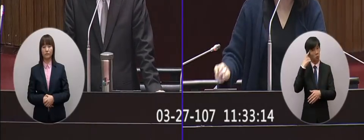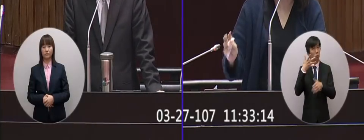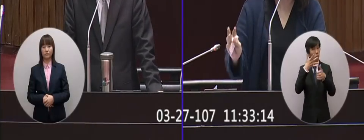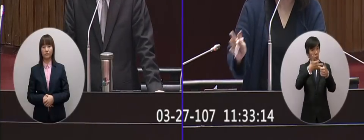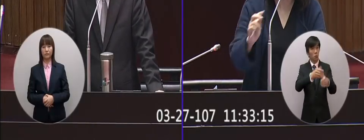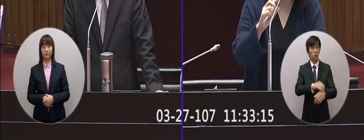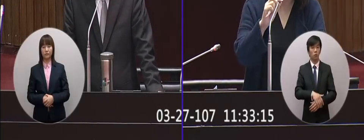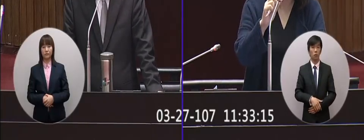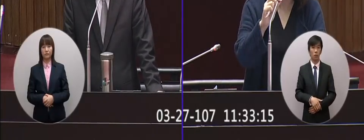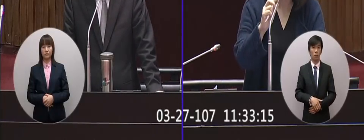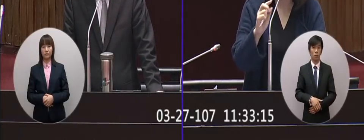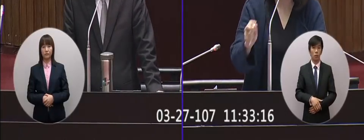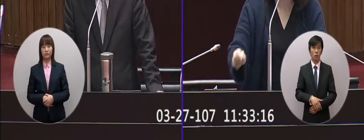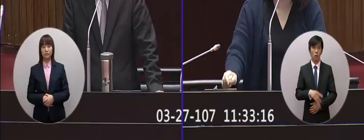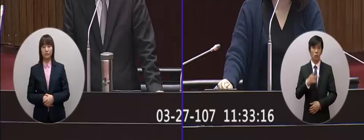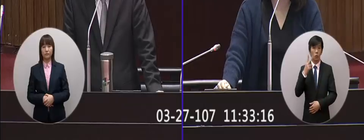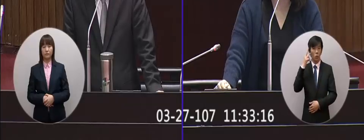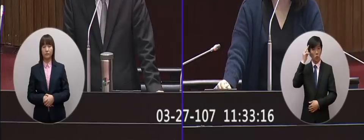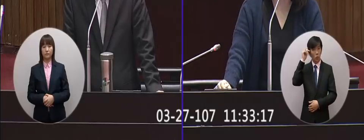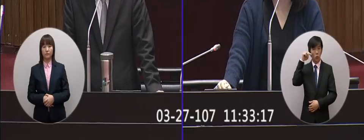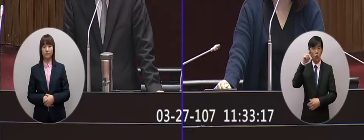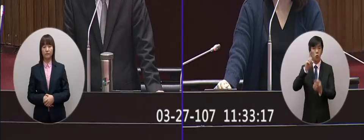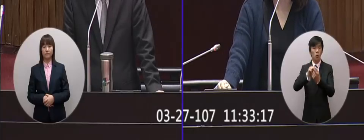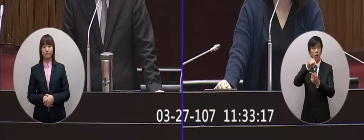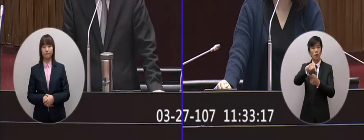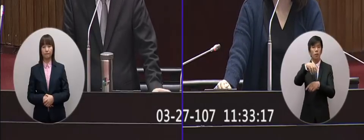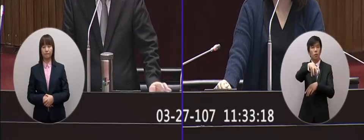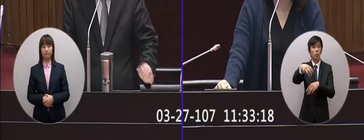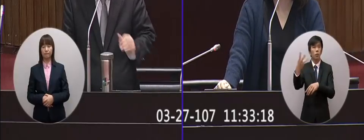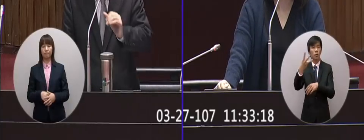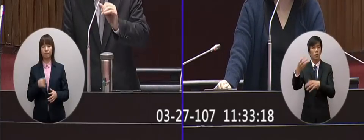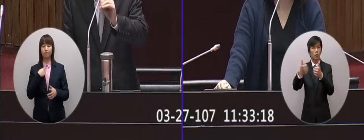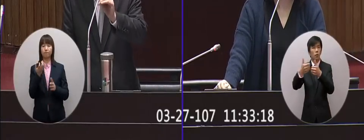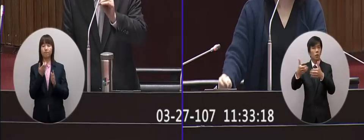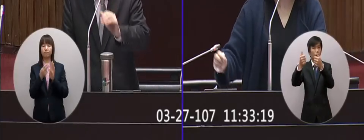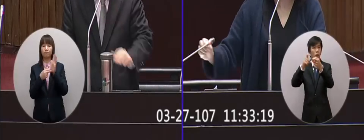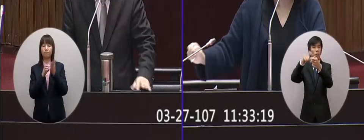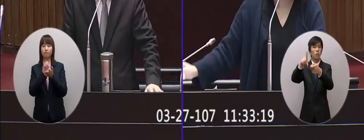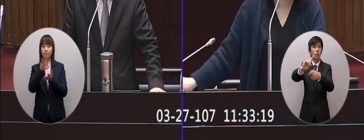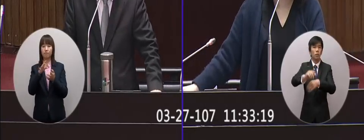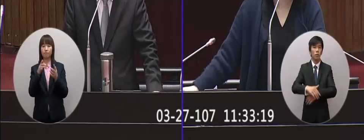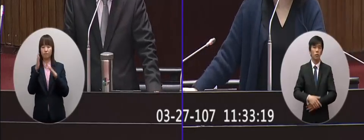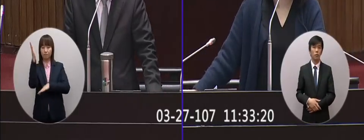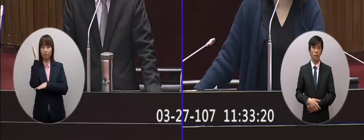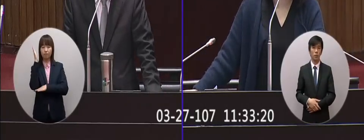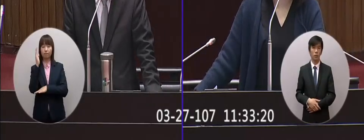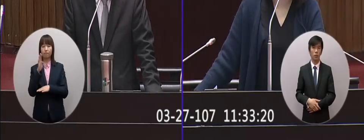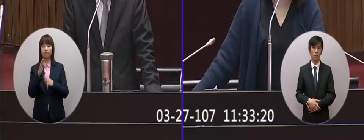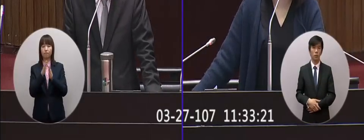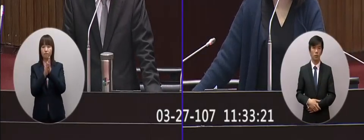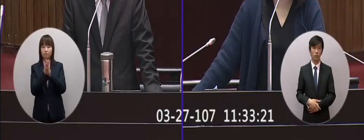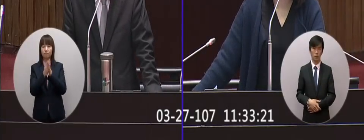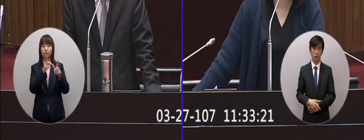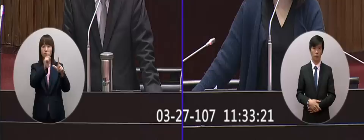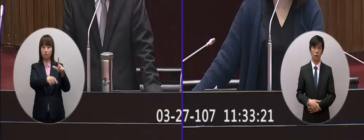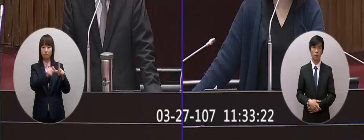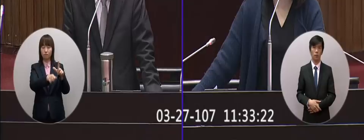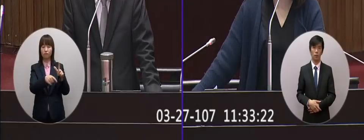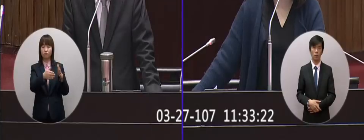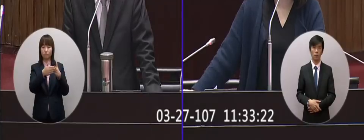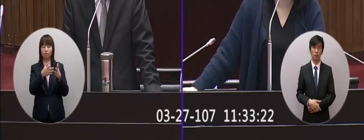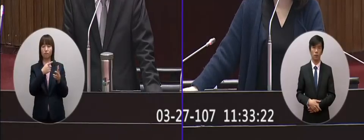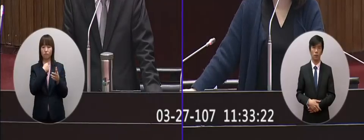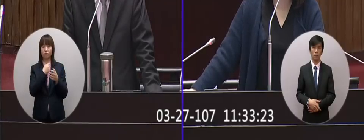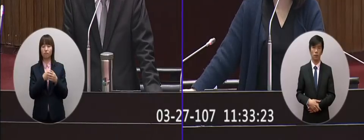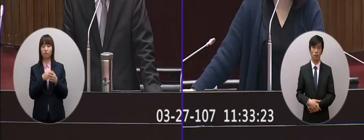敏感度，你觉得这个三方会谈的政治意涵是什么？ 就是我刚刚跟你报告，就是政府啊要求业者啊